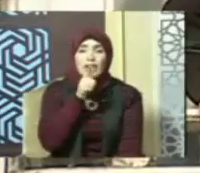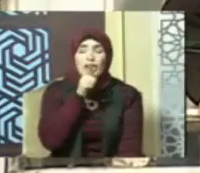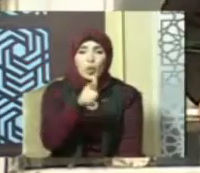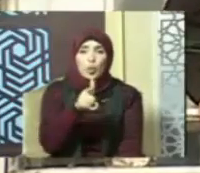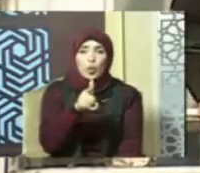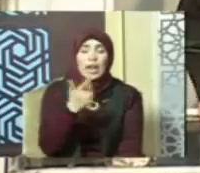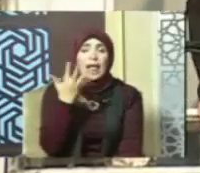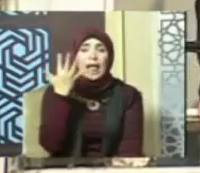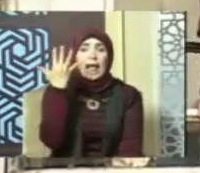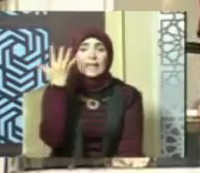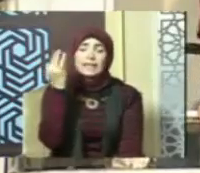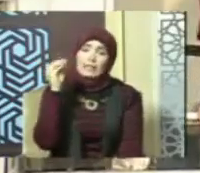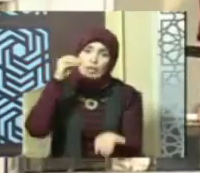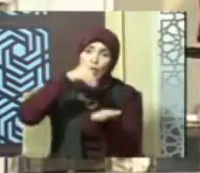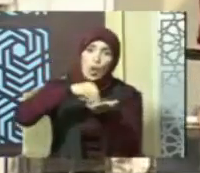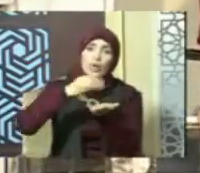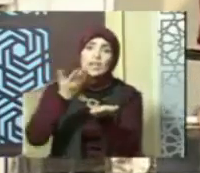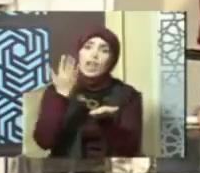اليد العليا